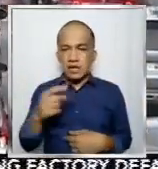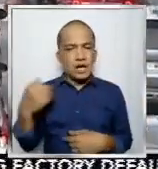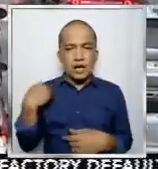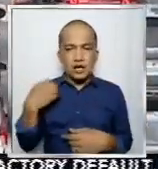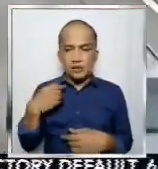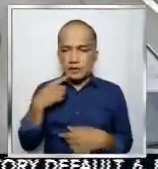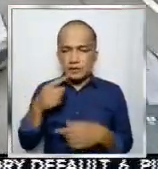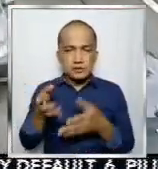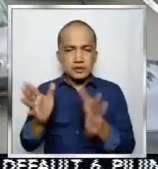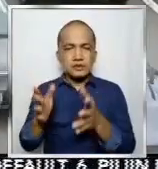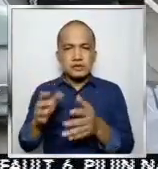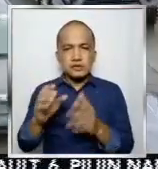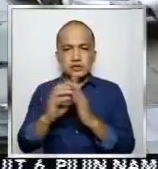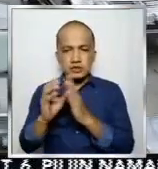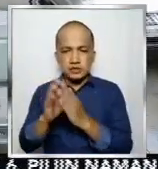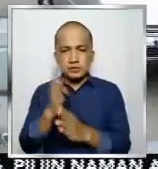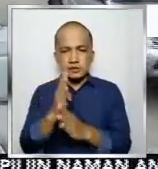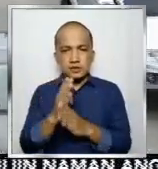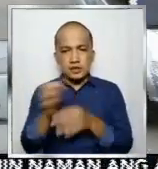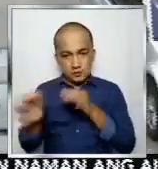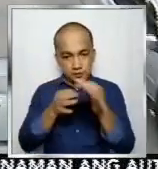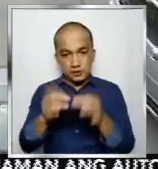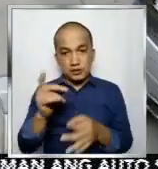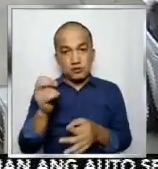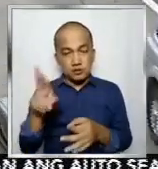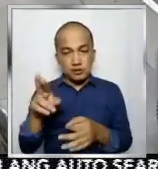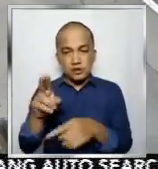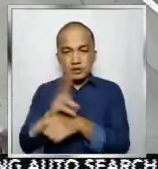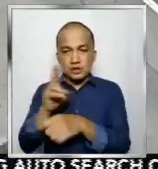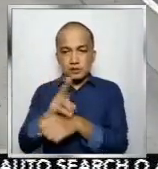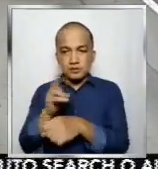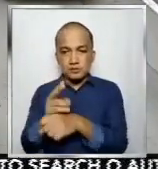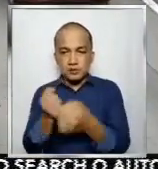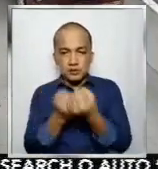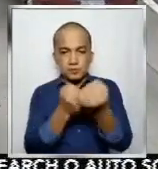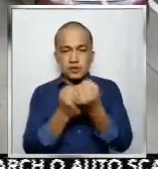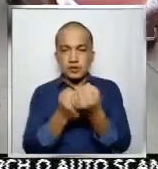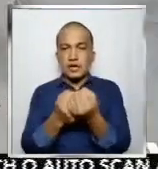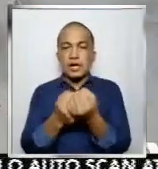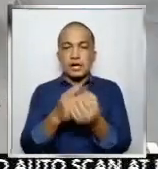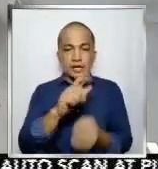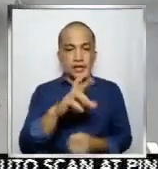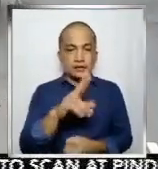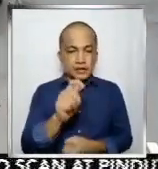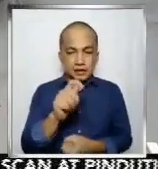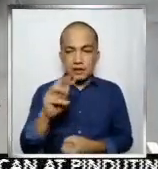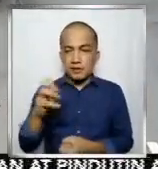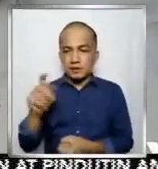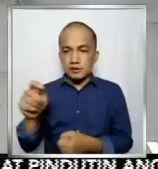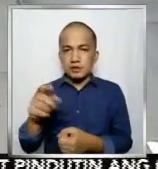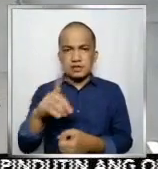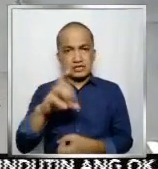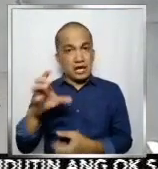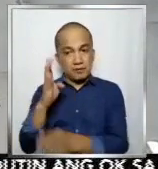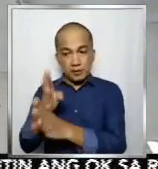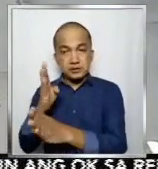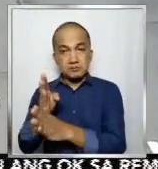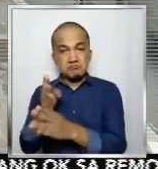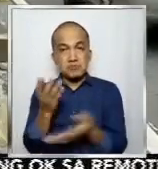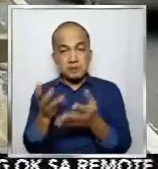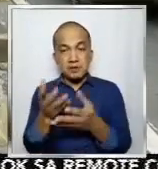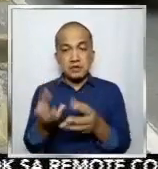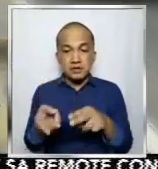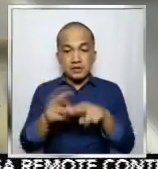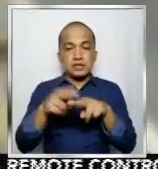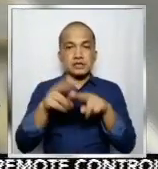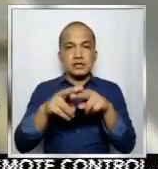ng DOTR, gagamitin pang alalay sa MRT at LRT ang hindi bababa sa 100 bus at posibleng dagdagan depende sa pangangailangan.